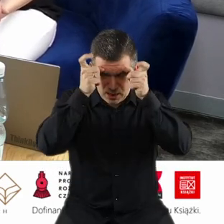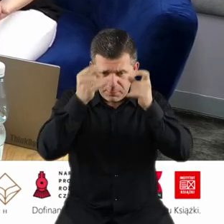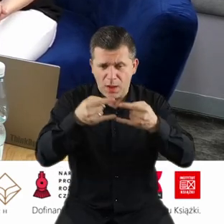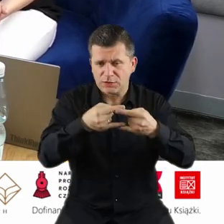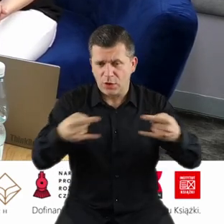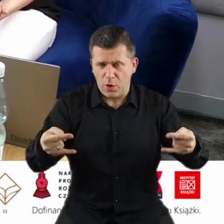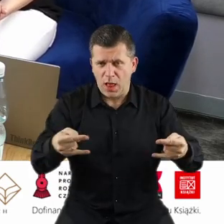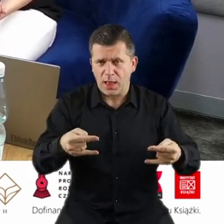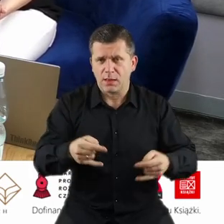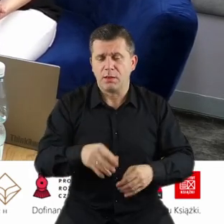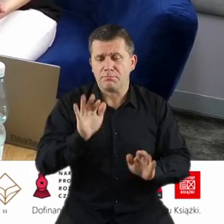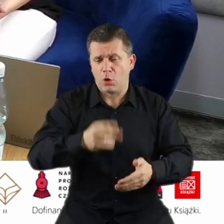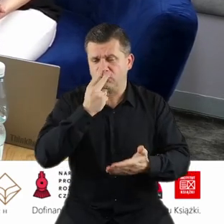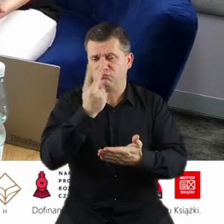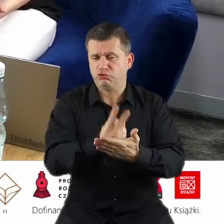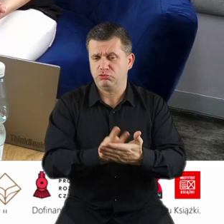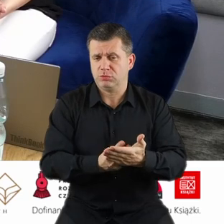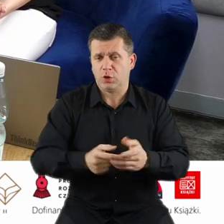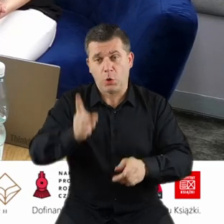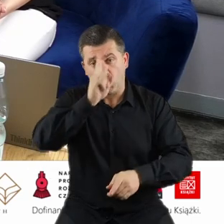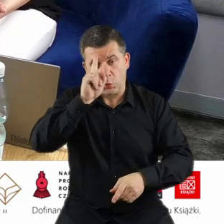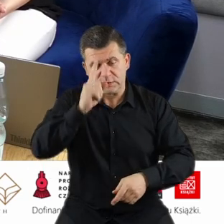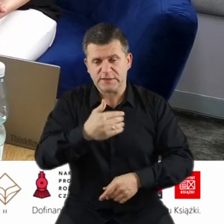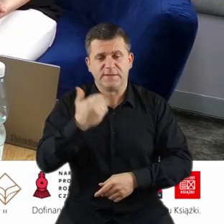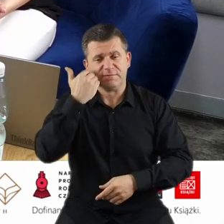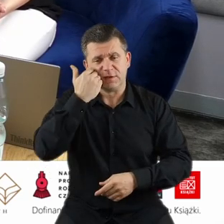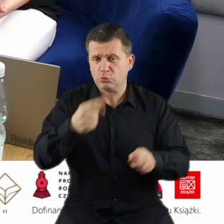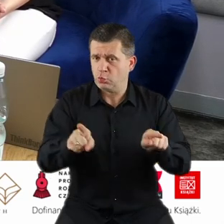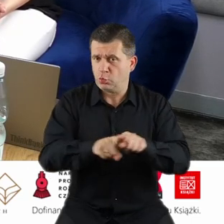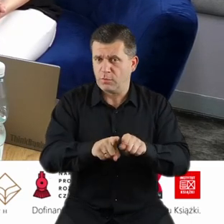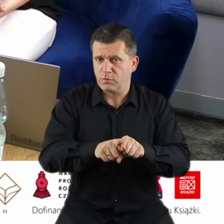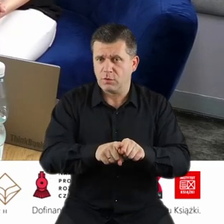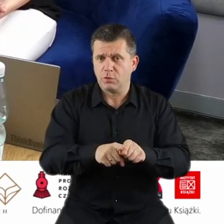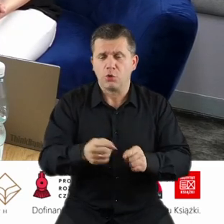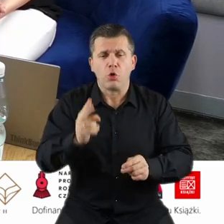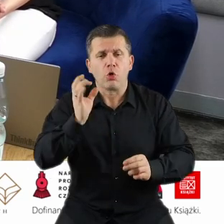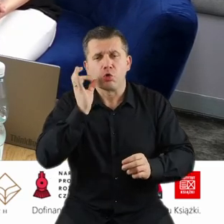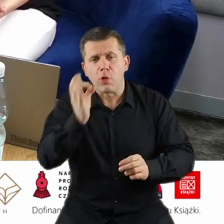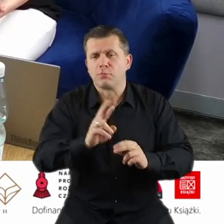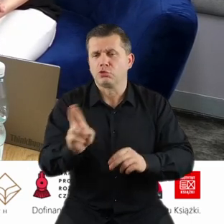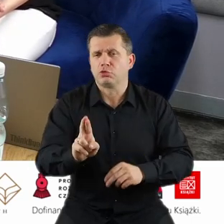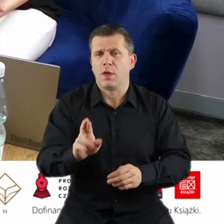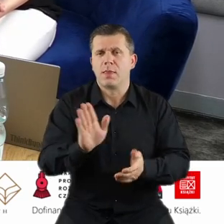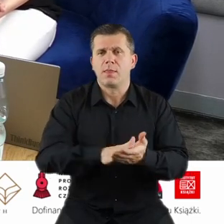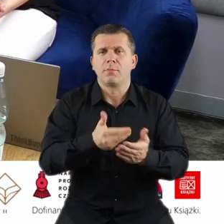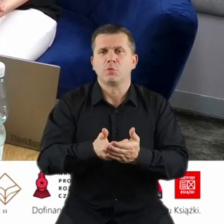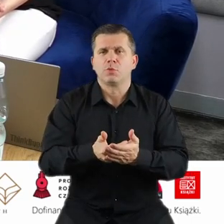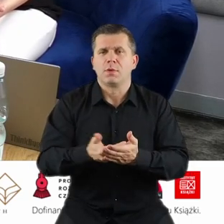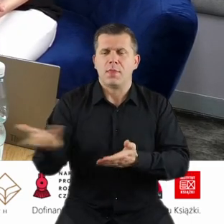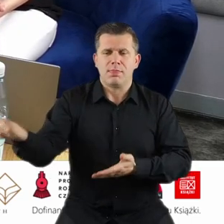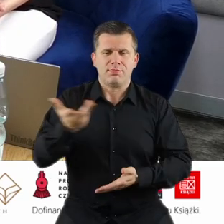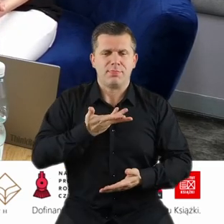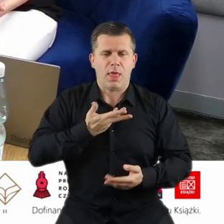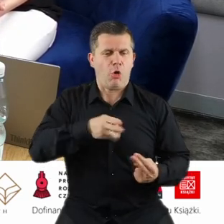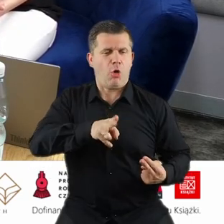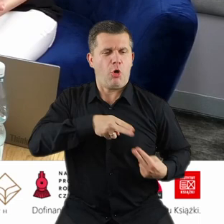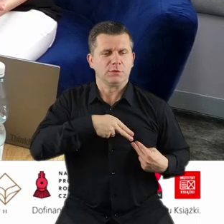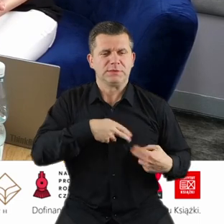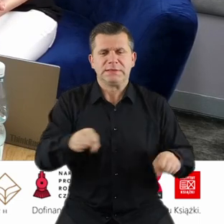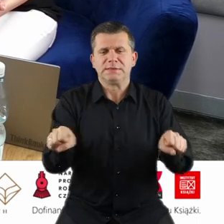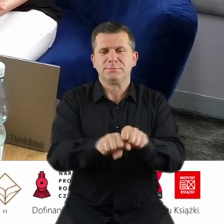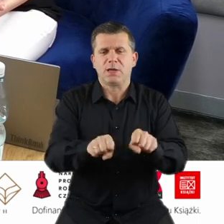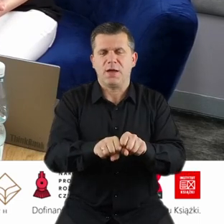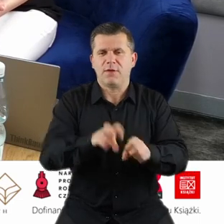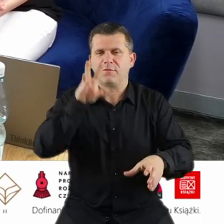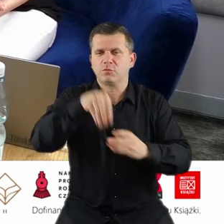tabliczka czekolady wyczytać możemy, że ludzie wstydzą się również dobrych rzeczy, na przykład bycia uhonorowanym odznaczeniem Sprawiedliwy